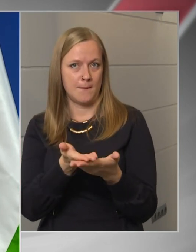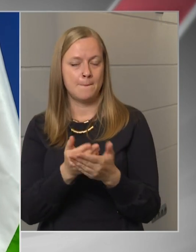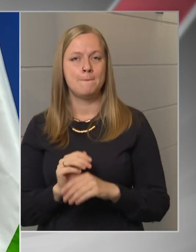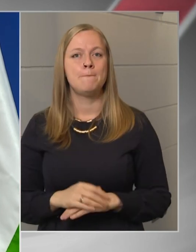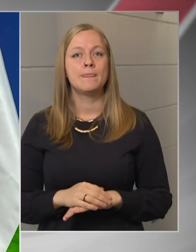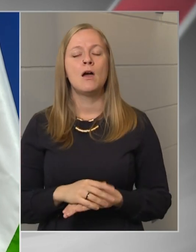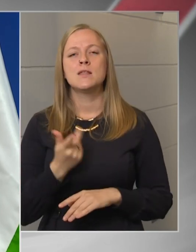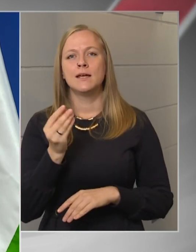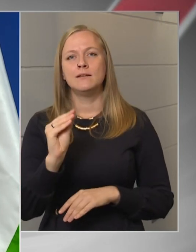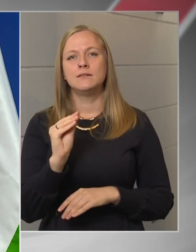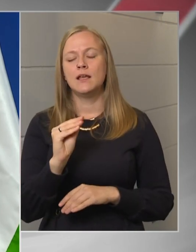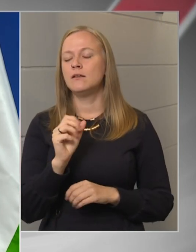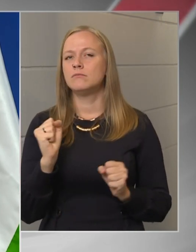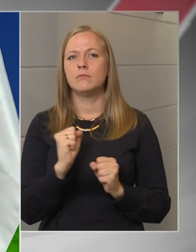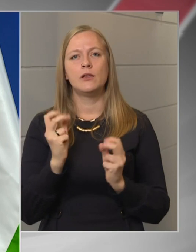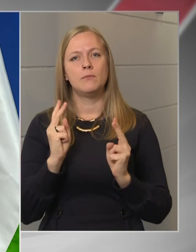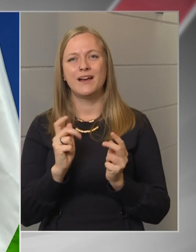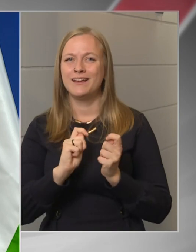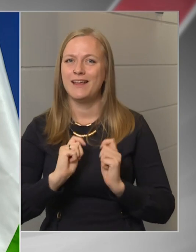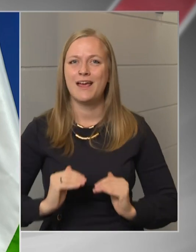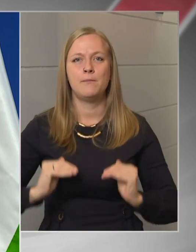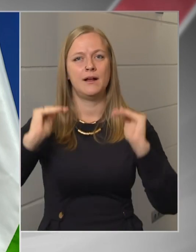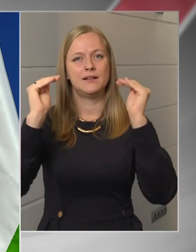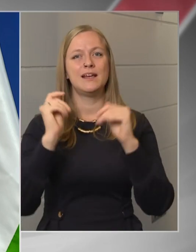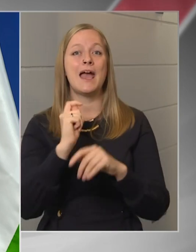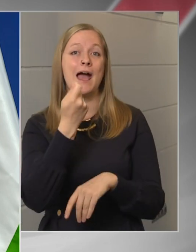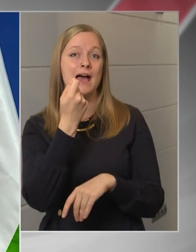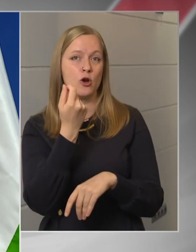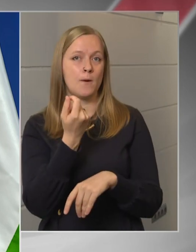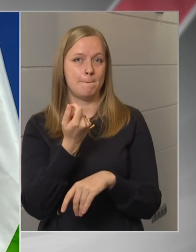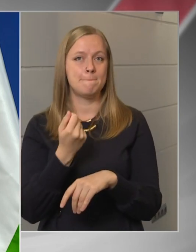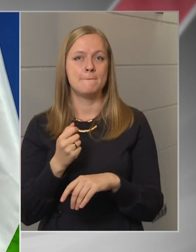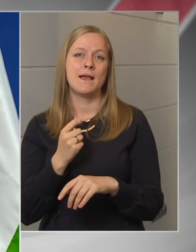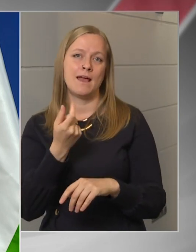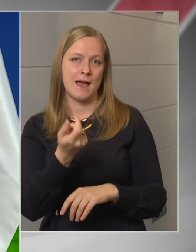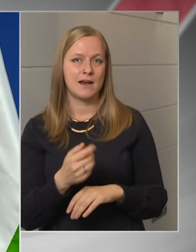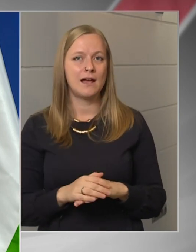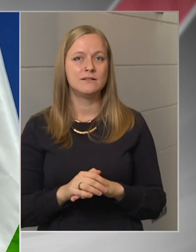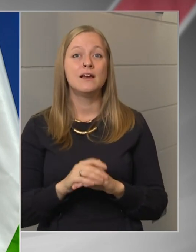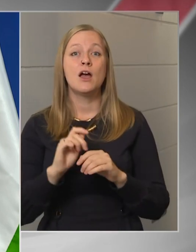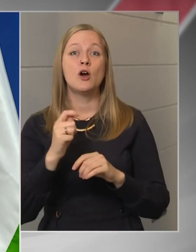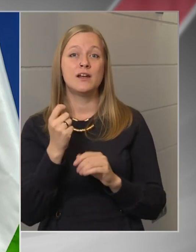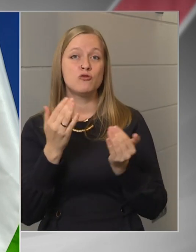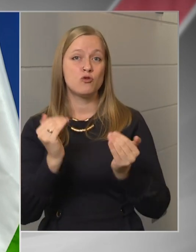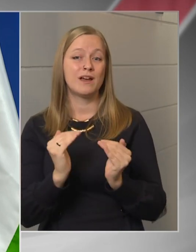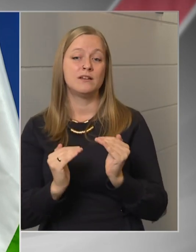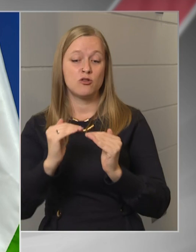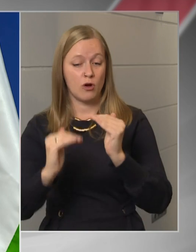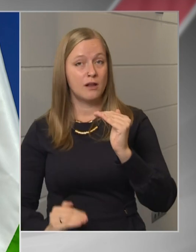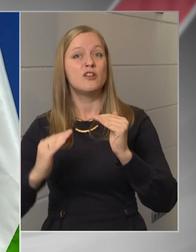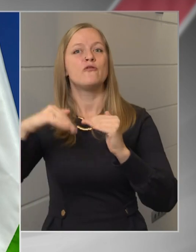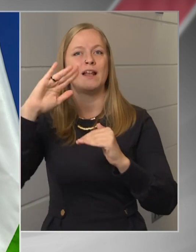az azt jelenteni, hogy radikálisan meg kellene emelni az áramárát a rezsicsökkentett értékhatár alatt, és a fölött is.